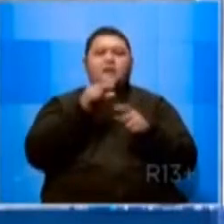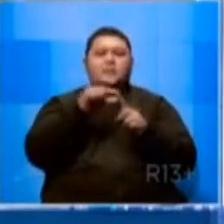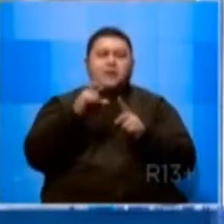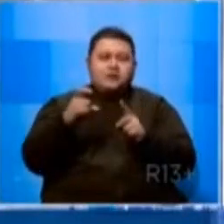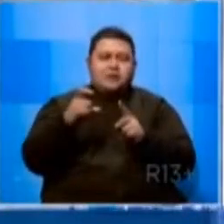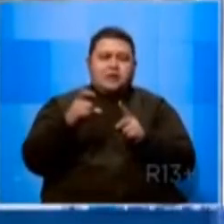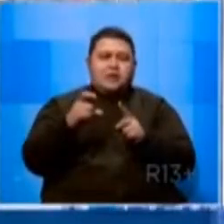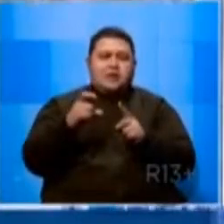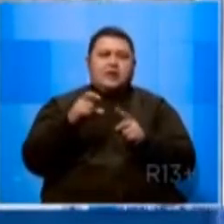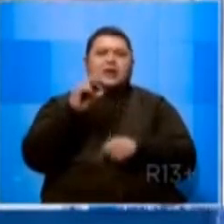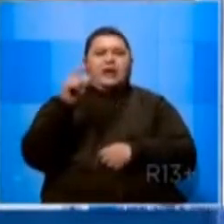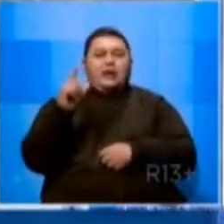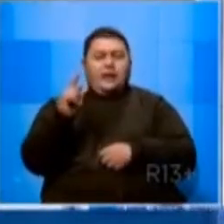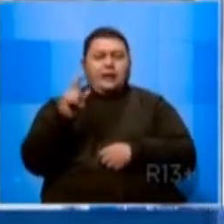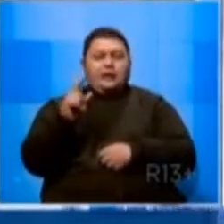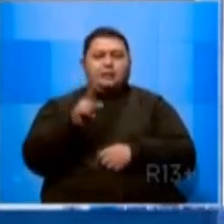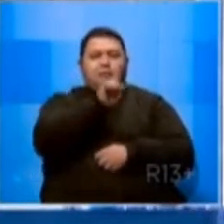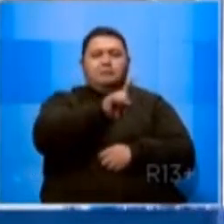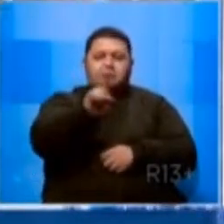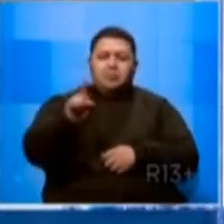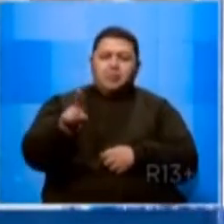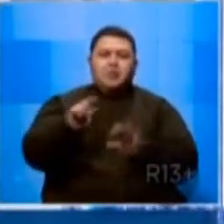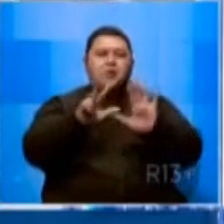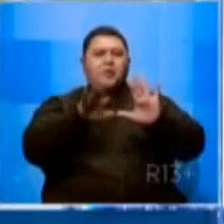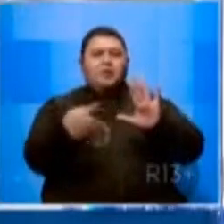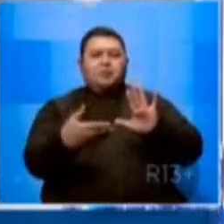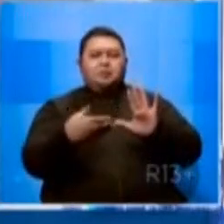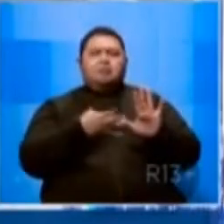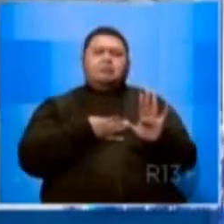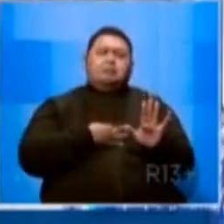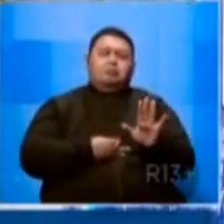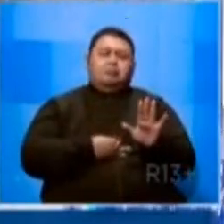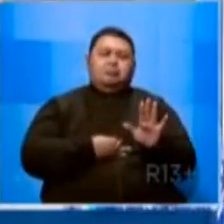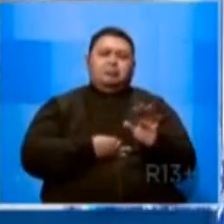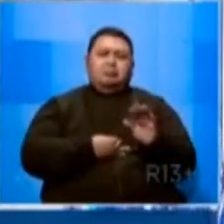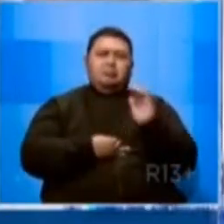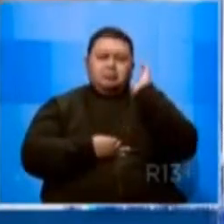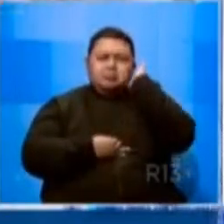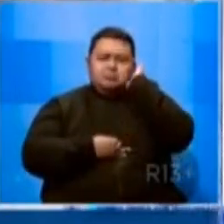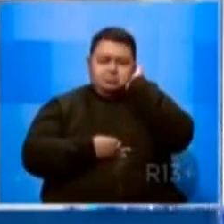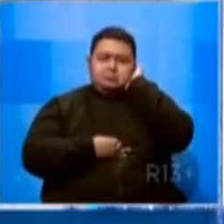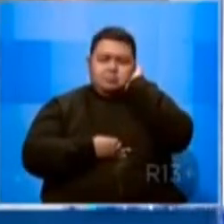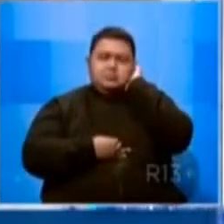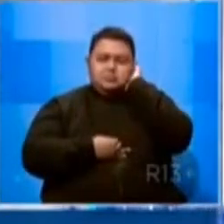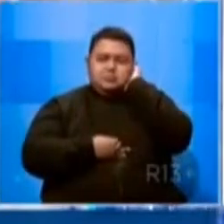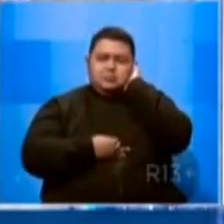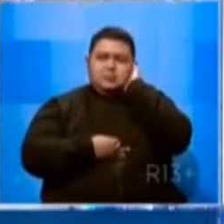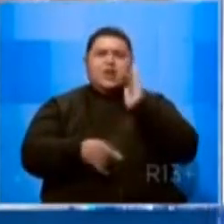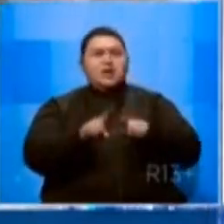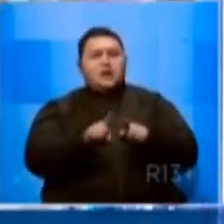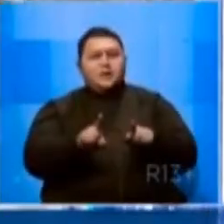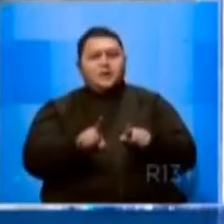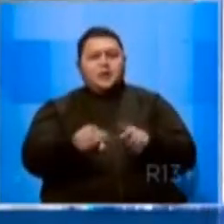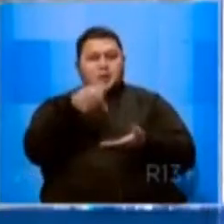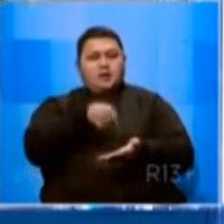dan rr masing-masing 8 tahun kami sangat keluarga sangat kecewa namun di